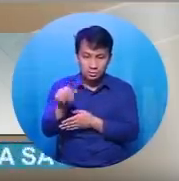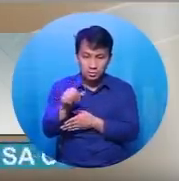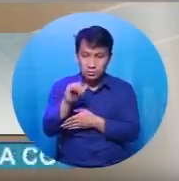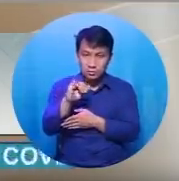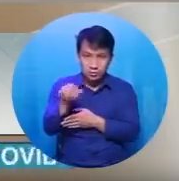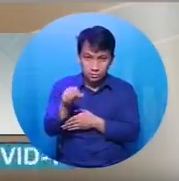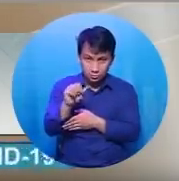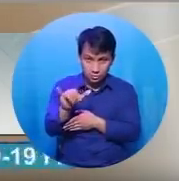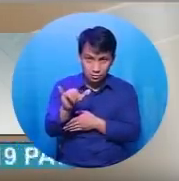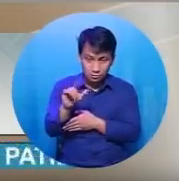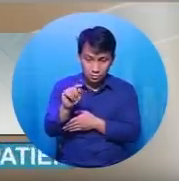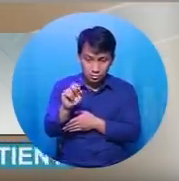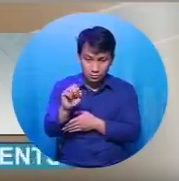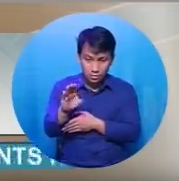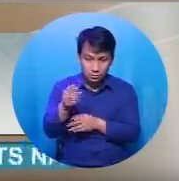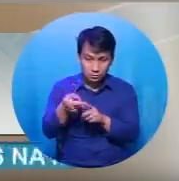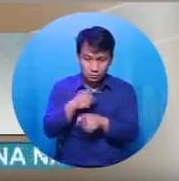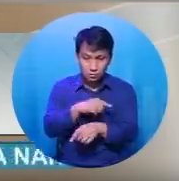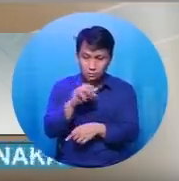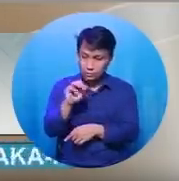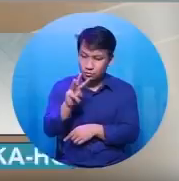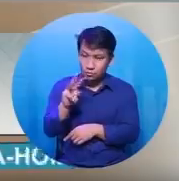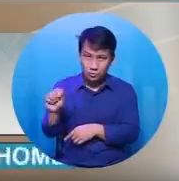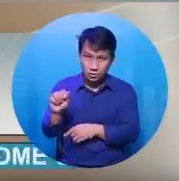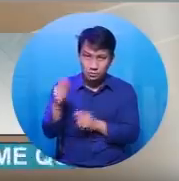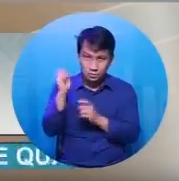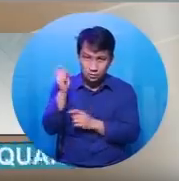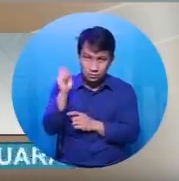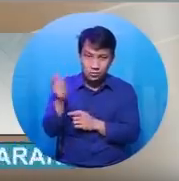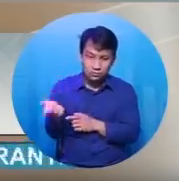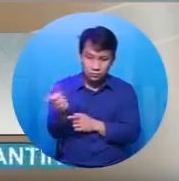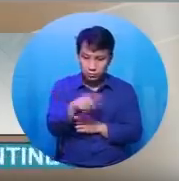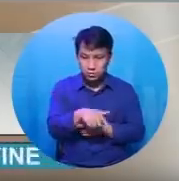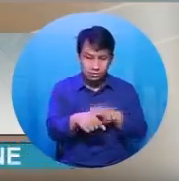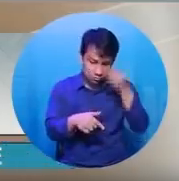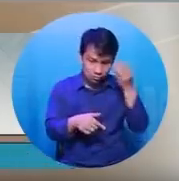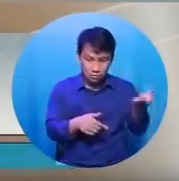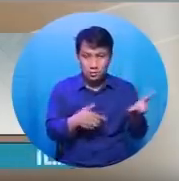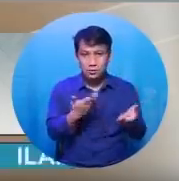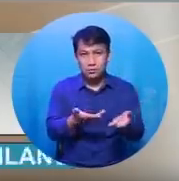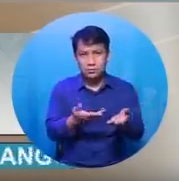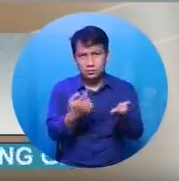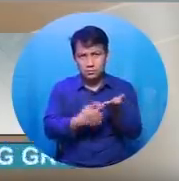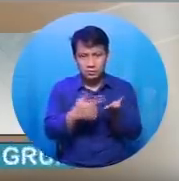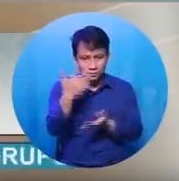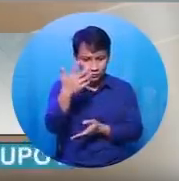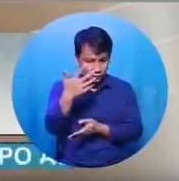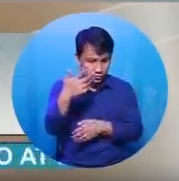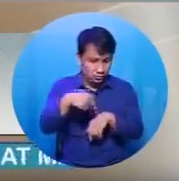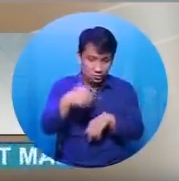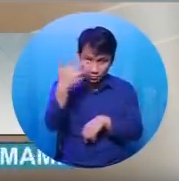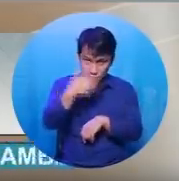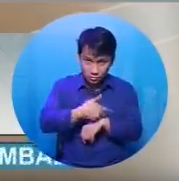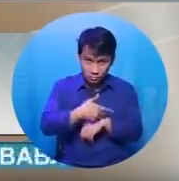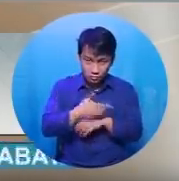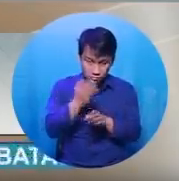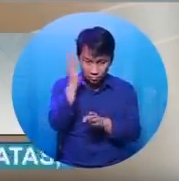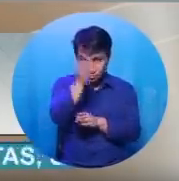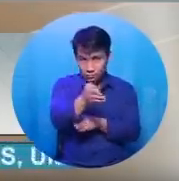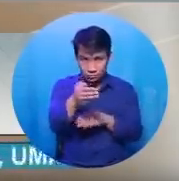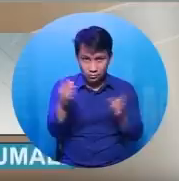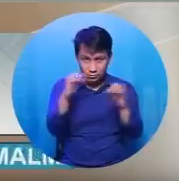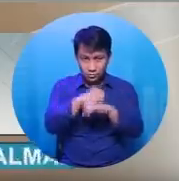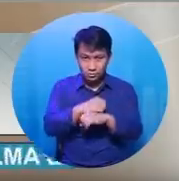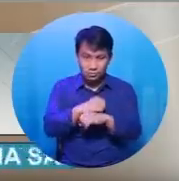ng OWA para, agad-agad po, pagkatapos nito, para by 5 o'clock their time, napapunta na po ng